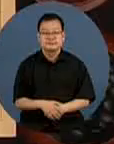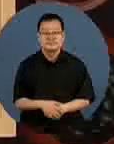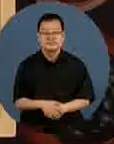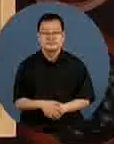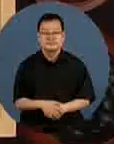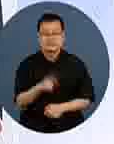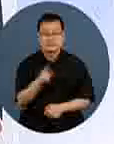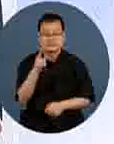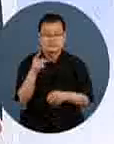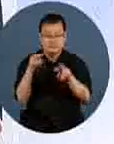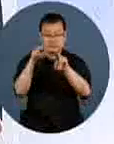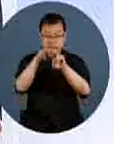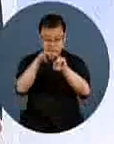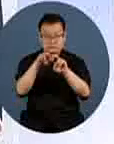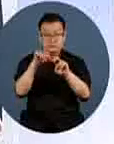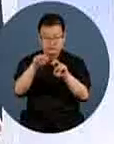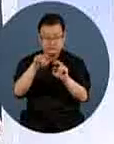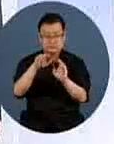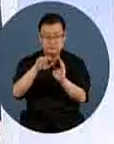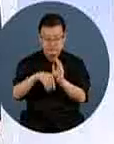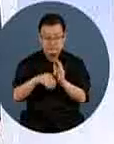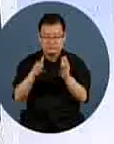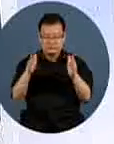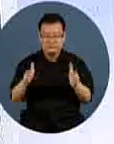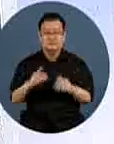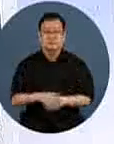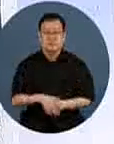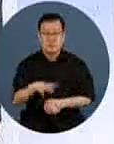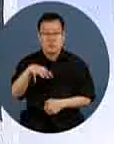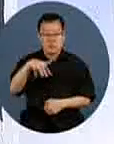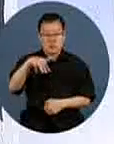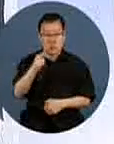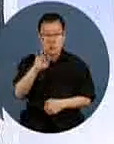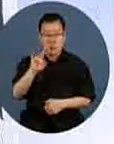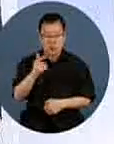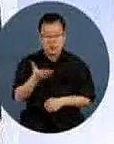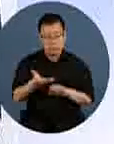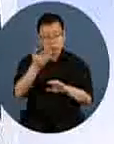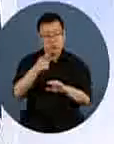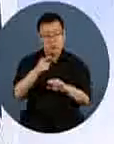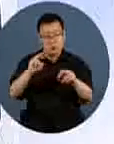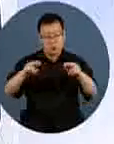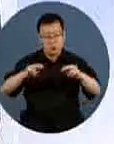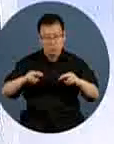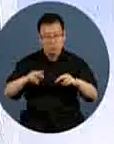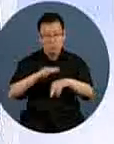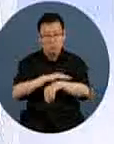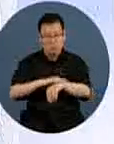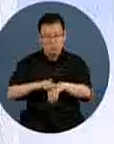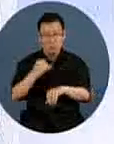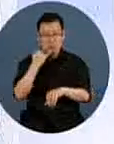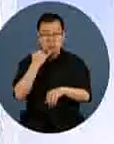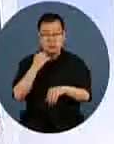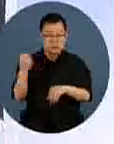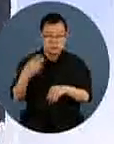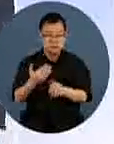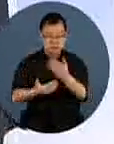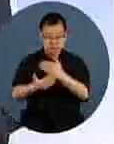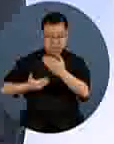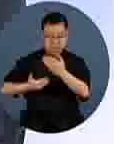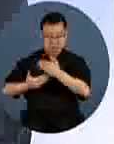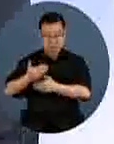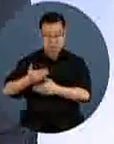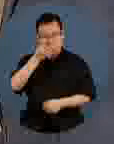네, 저곳을 건너붙인 데까지 진행이 네. 되었는데요. 뭐 초반 포석은 나무랄 데 없이 두 기사 잘 그렇습니다. 두고 있습니다. 네. 지금부터